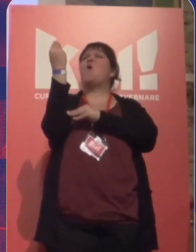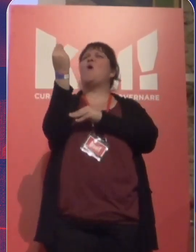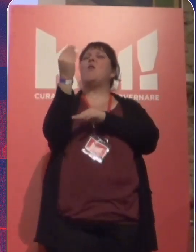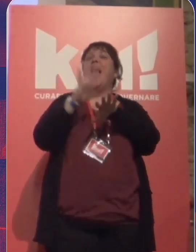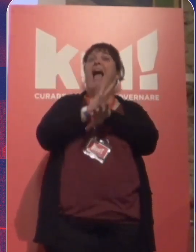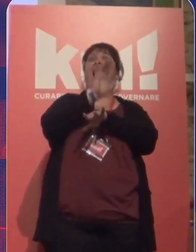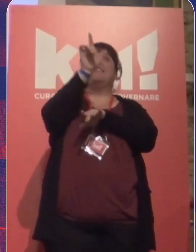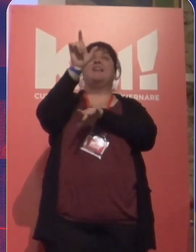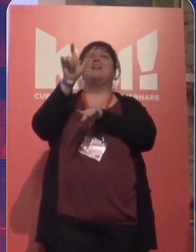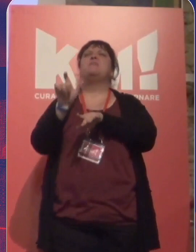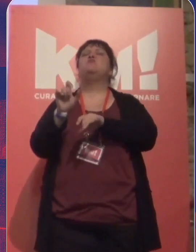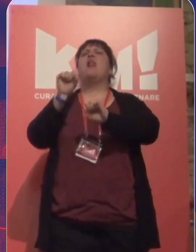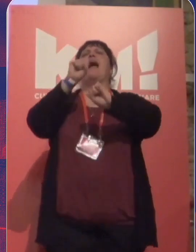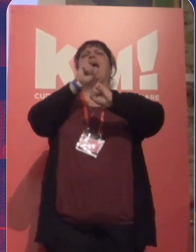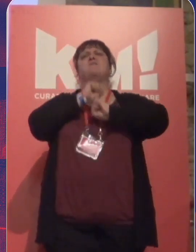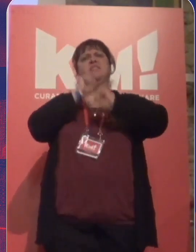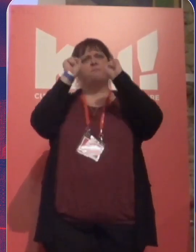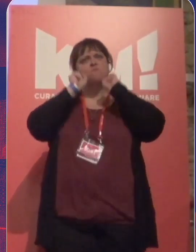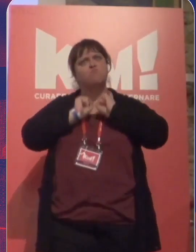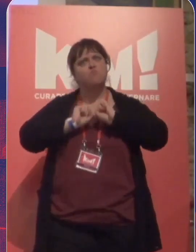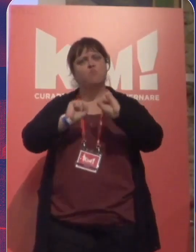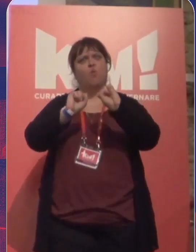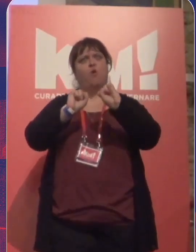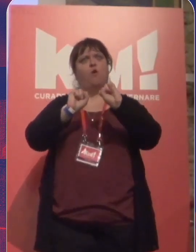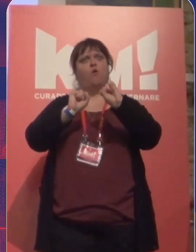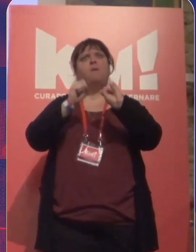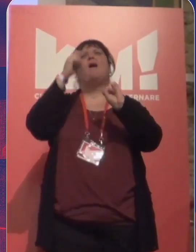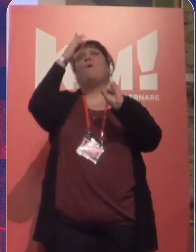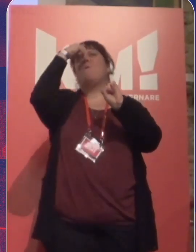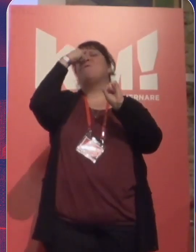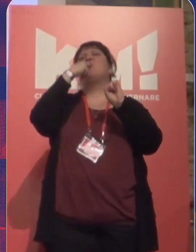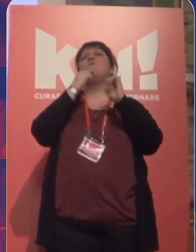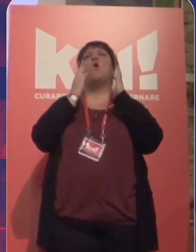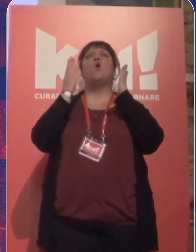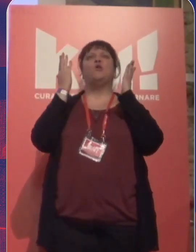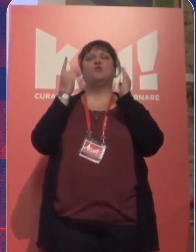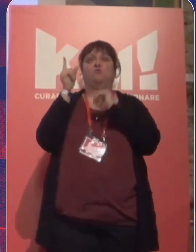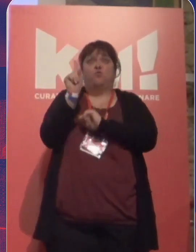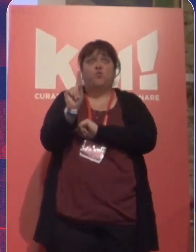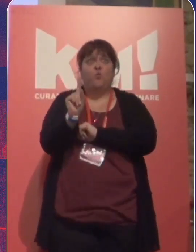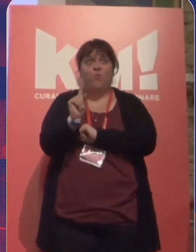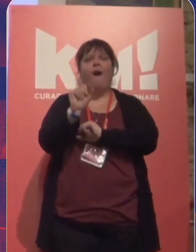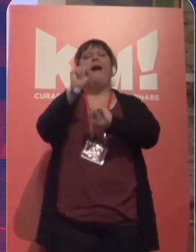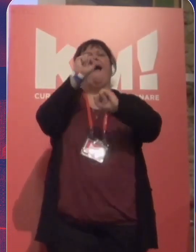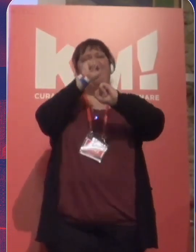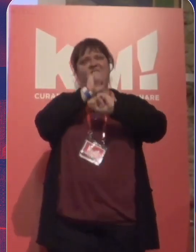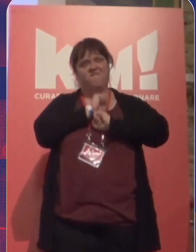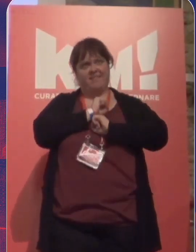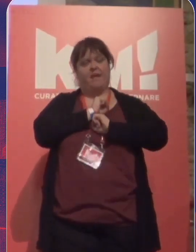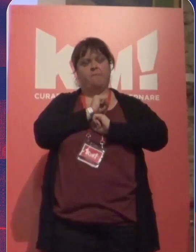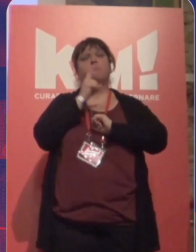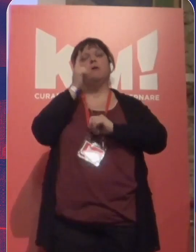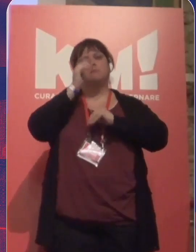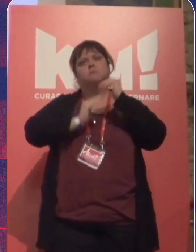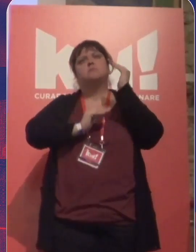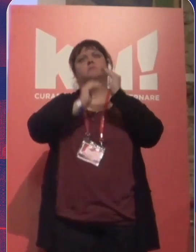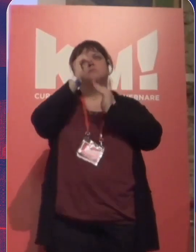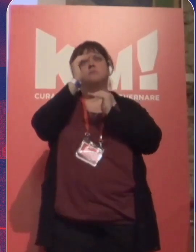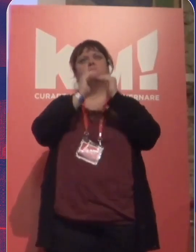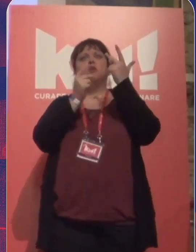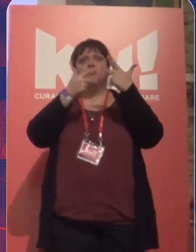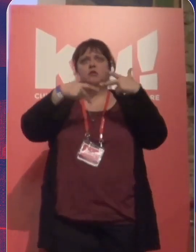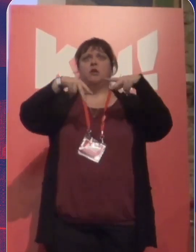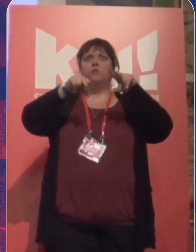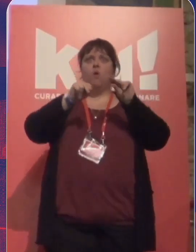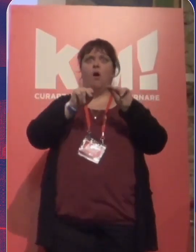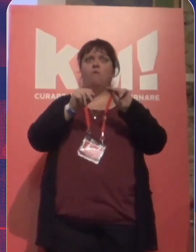volto affidabile dell'altro e questo mi pare un grande nostro compito anche